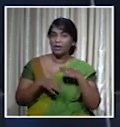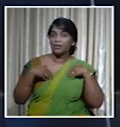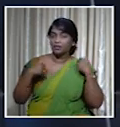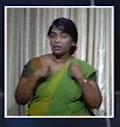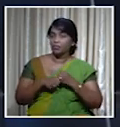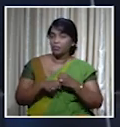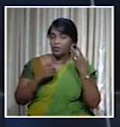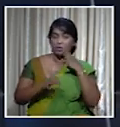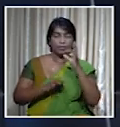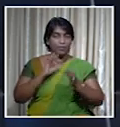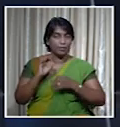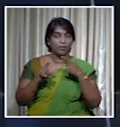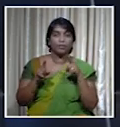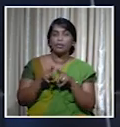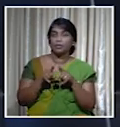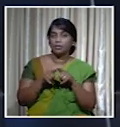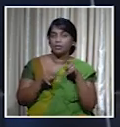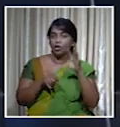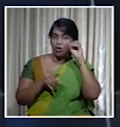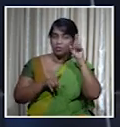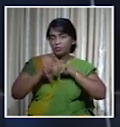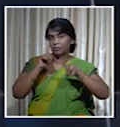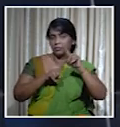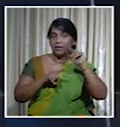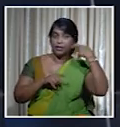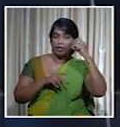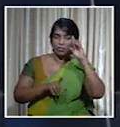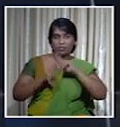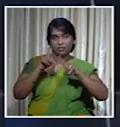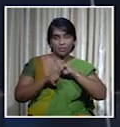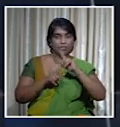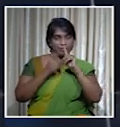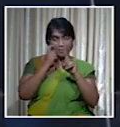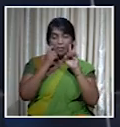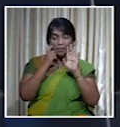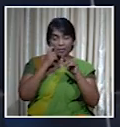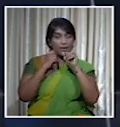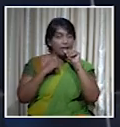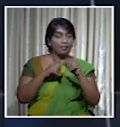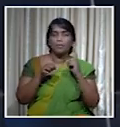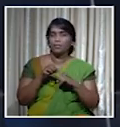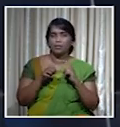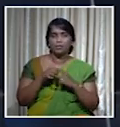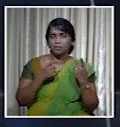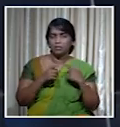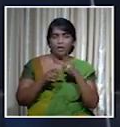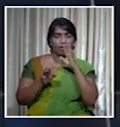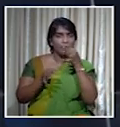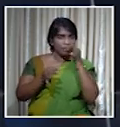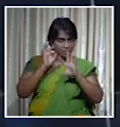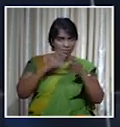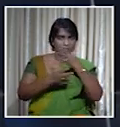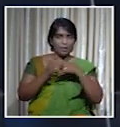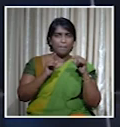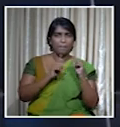සිලින්ඩර් හරහා වෙන ගිනි ඇතිවීම කියන එක ඒක දැන් උදේ කතා වෙලා හෙට උදේ සාකච්ඡා කරනවා කිව්වා. නමුත් ඇත්ත ප්‍රශ්නේ මොකද්ද? මෙතන සංවෘතිය ප්‍රශ්නයක්ද?